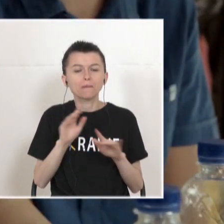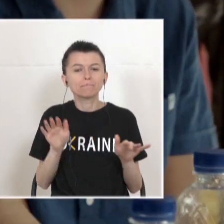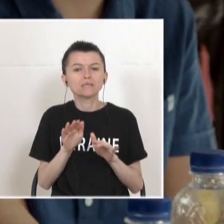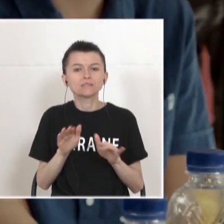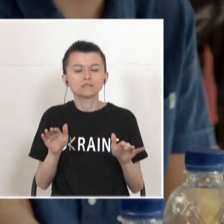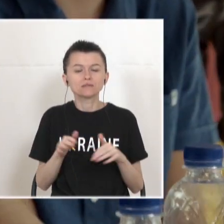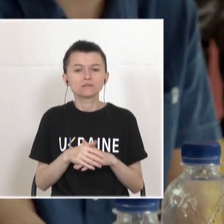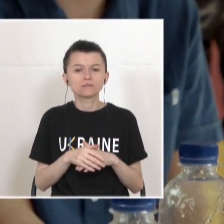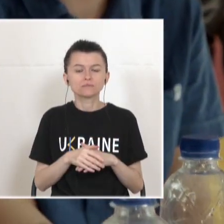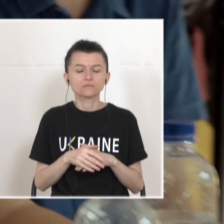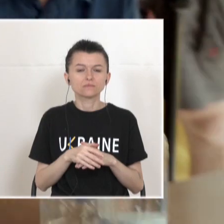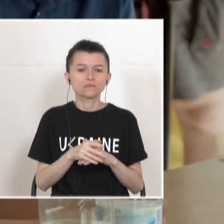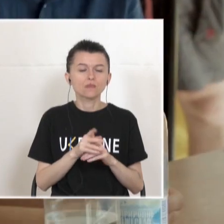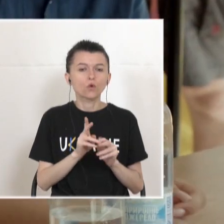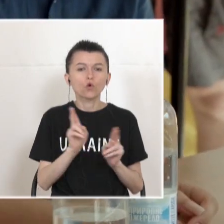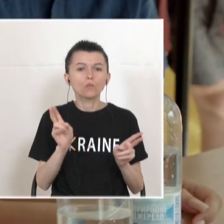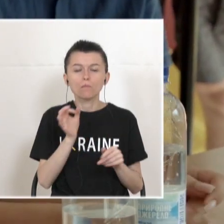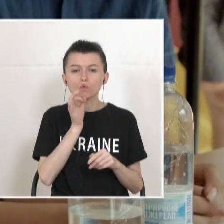Кому подобається ця пісня?